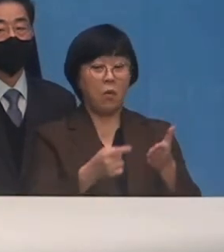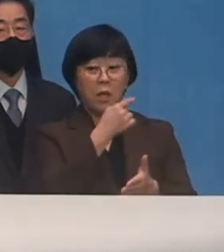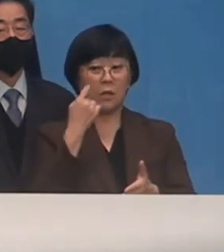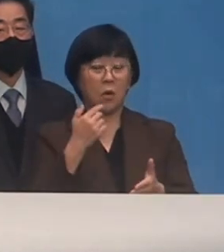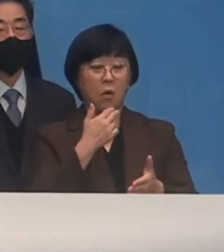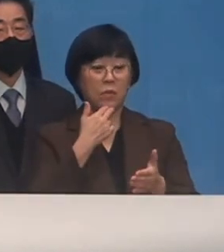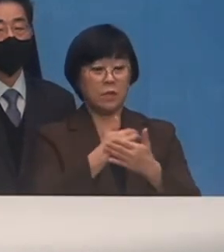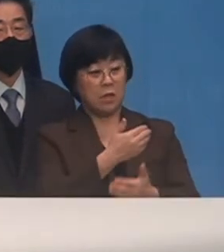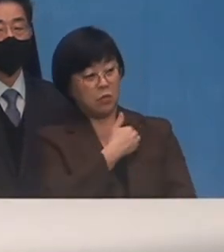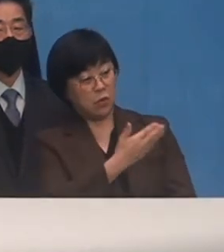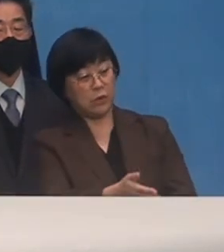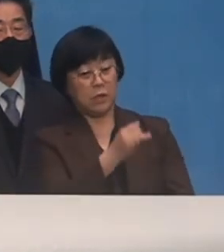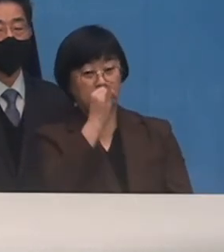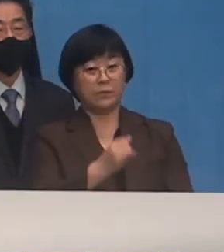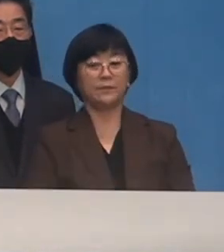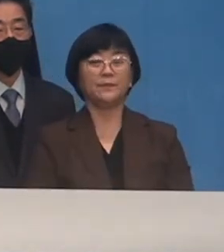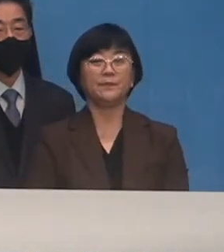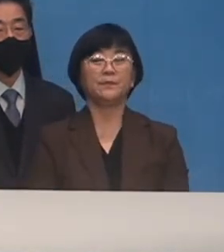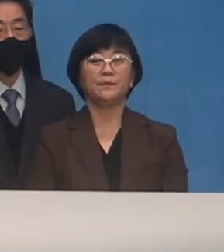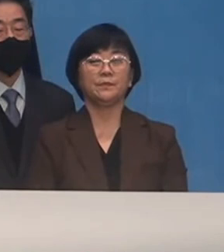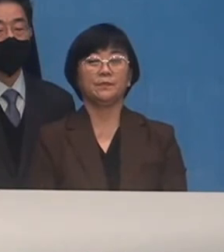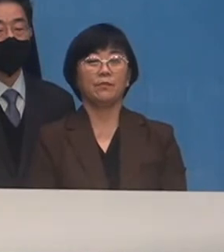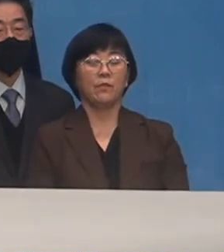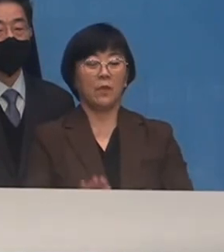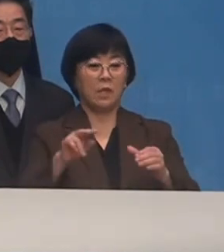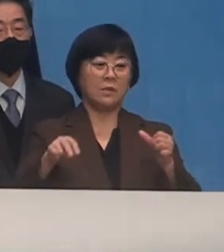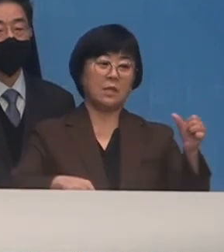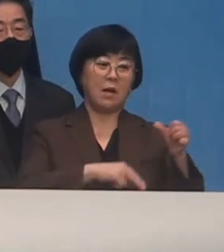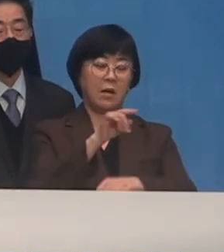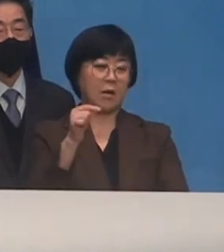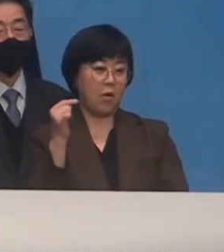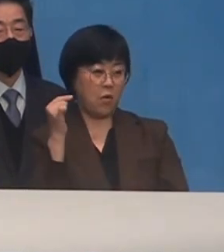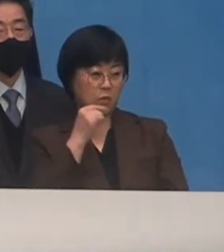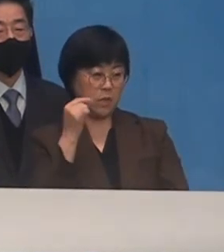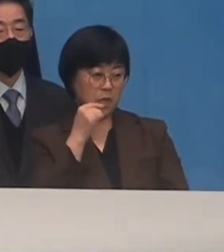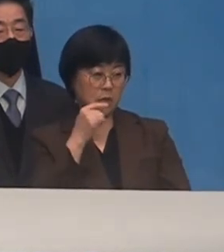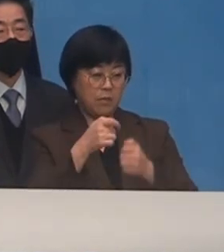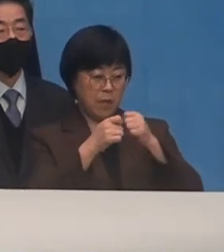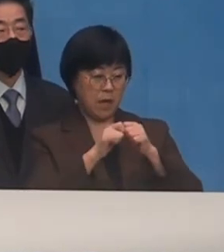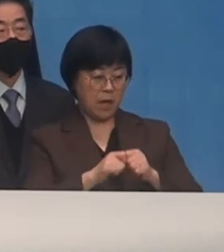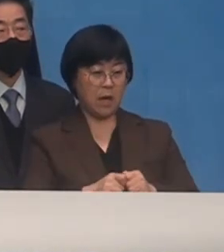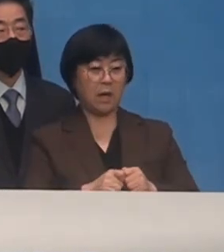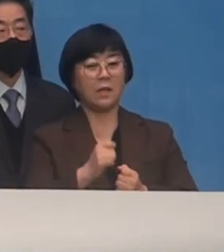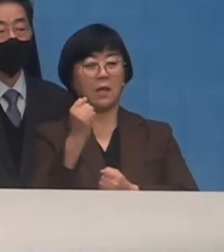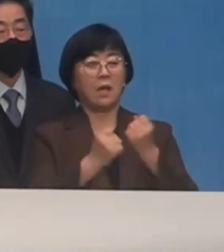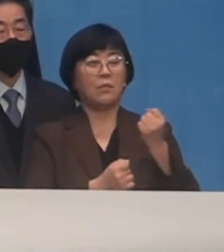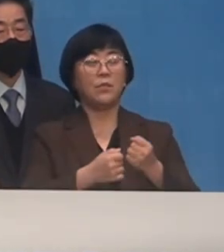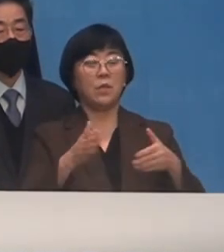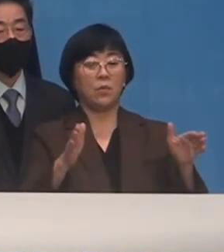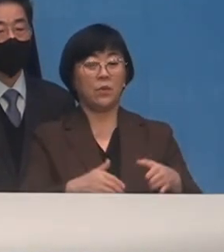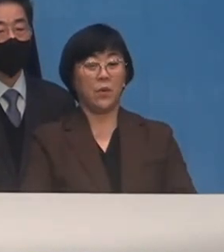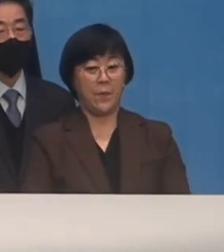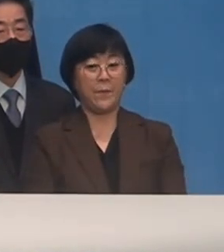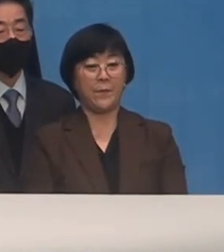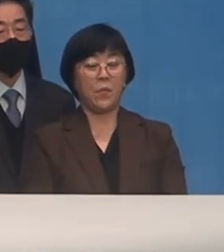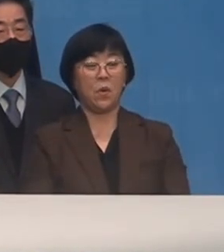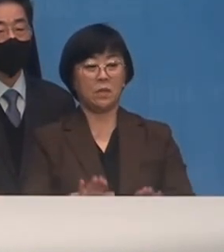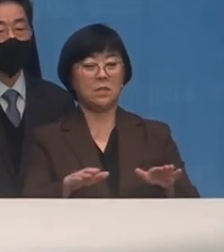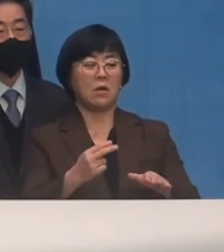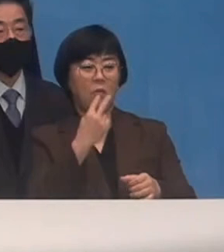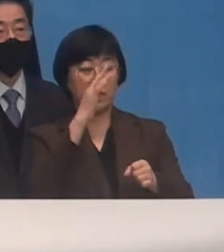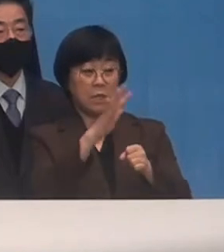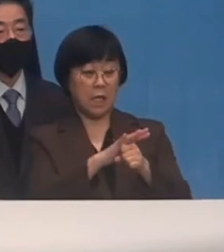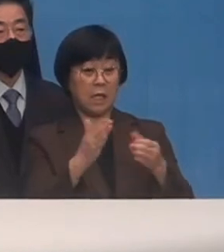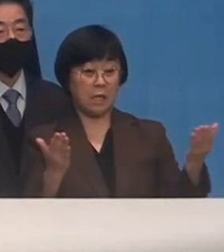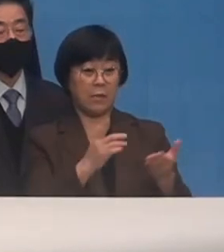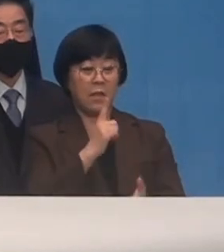않고 수수방관만 하고 있는 상황이다. 현 상황의 엄중함을 구구절절 이야기할 필요조차 느껴지지 않을 만큼 엄청난